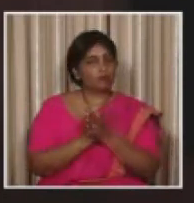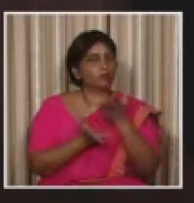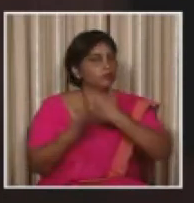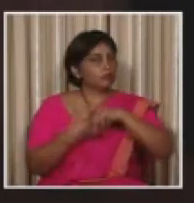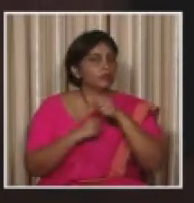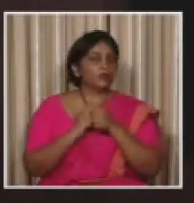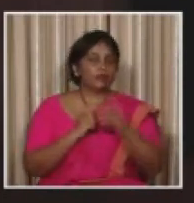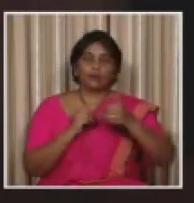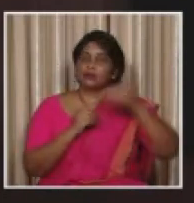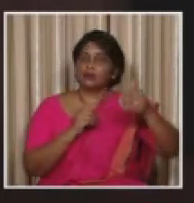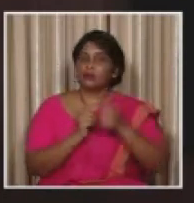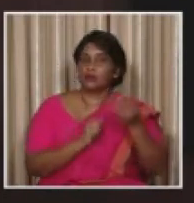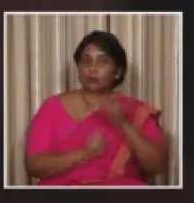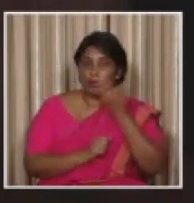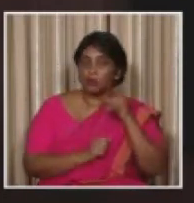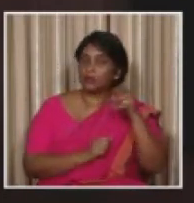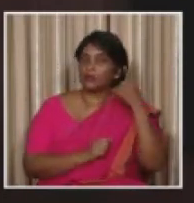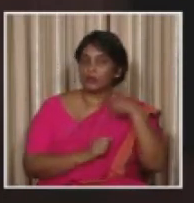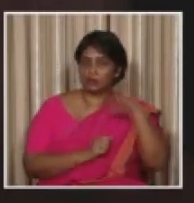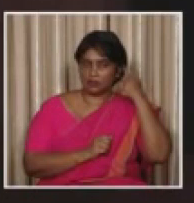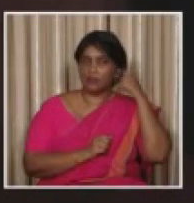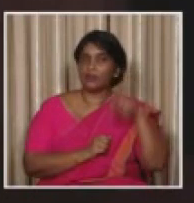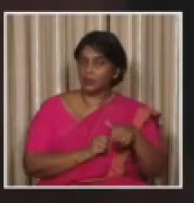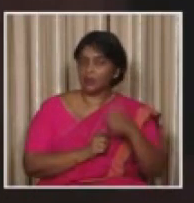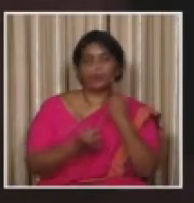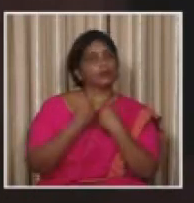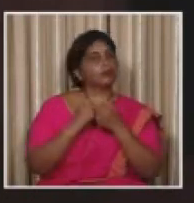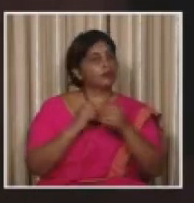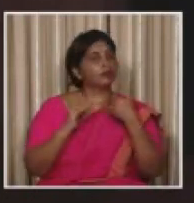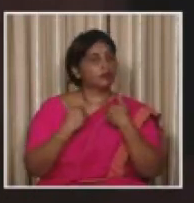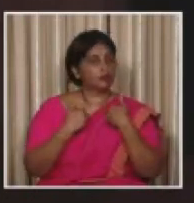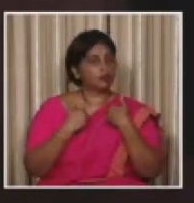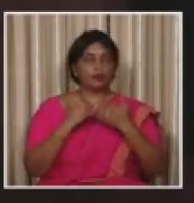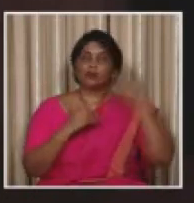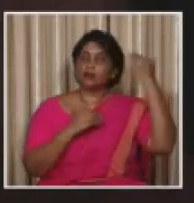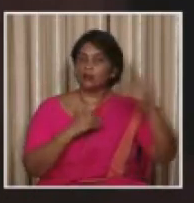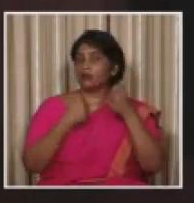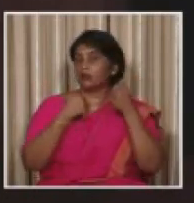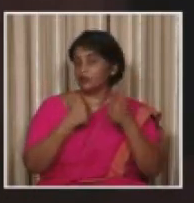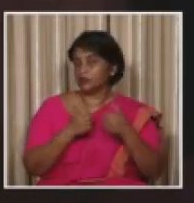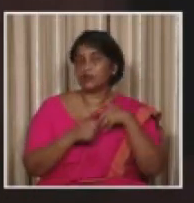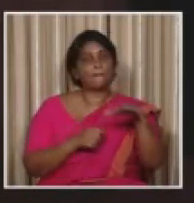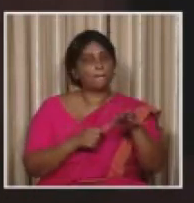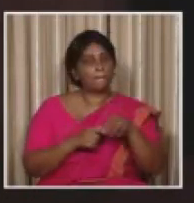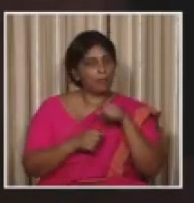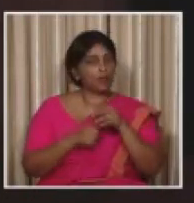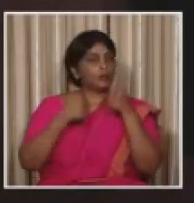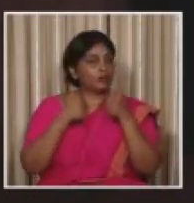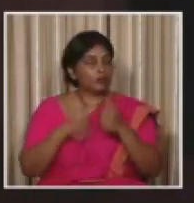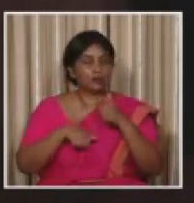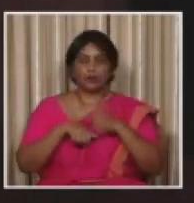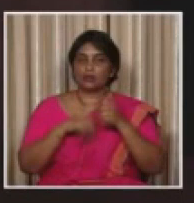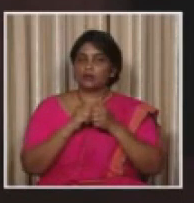මිශ්‍රණයක් තුලින් ඉදිරියට අපිට හැකි වෙයි කියලා එනිසා මා හිතනවා අද මේ නියාමනයන් අපි අනාගතයේදී යහපත් ලෙස යොදාගෙන යහපත්